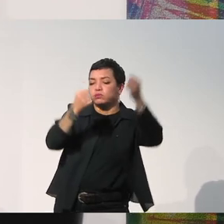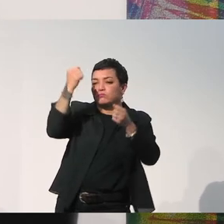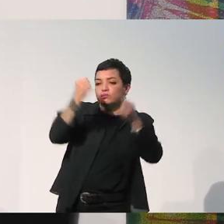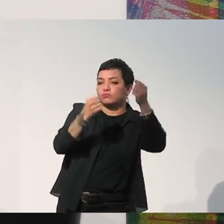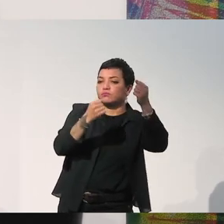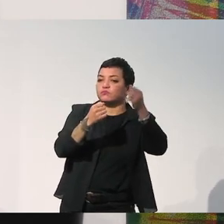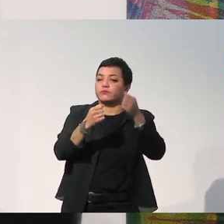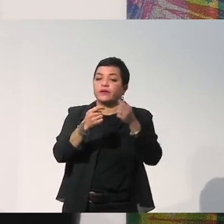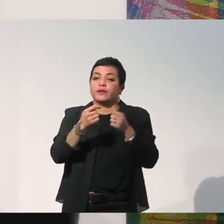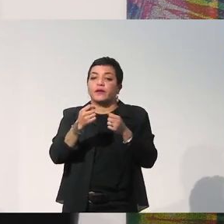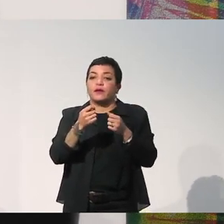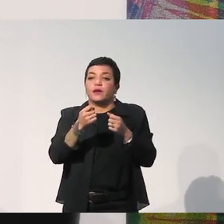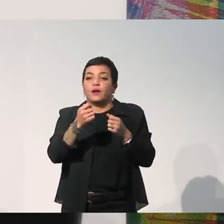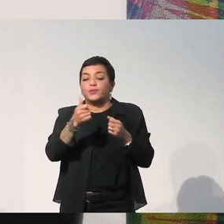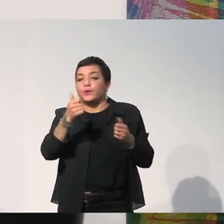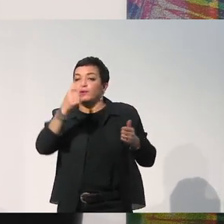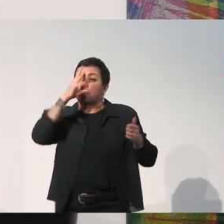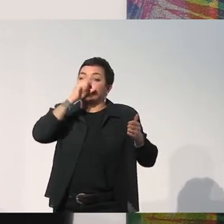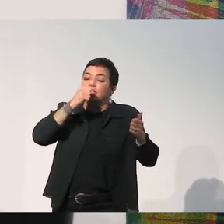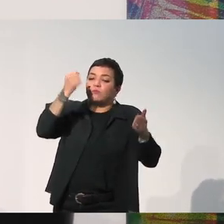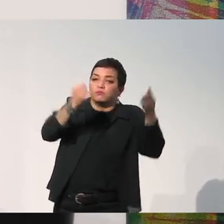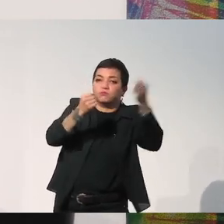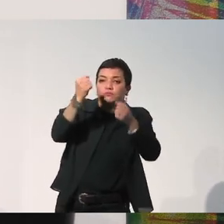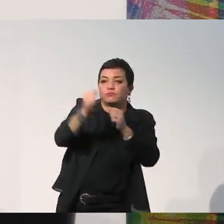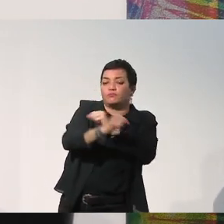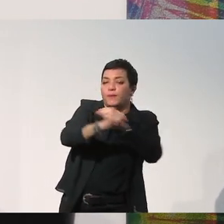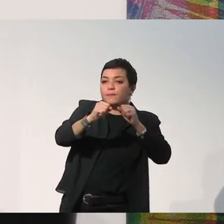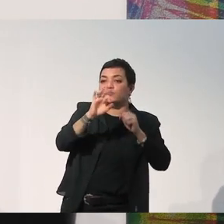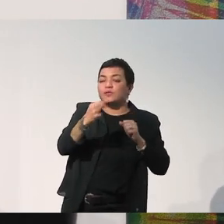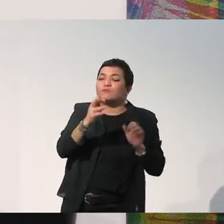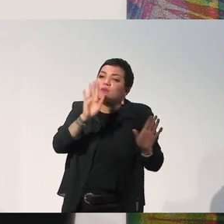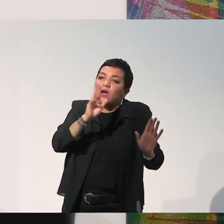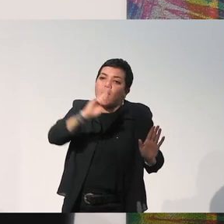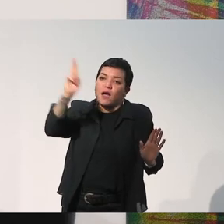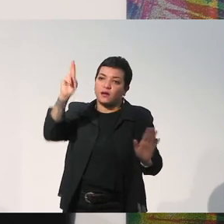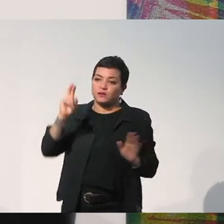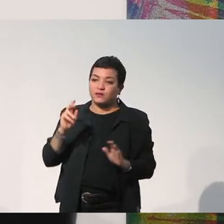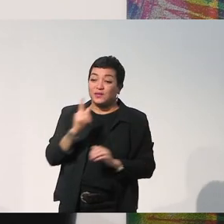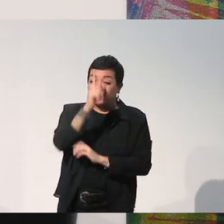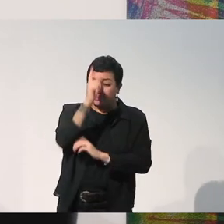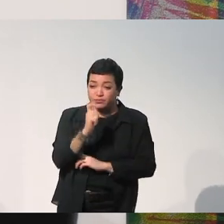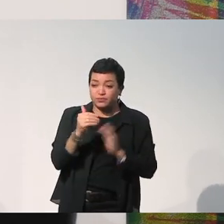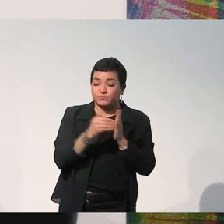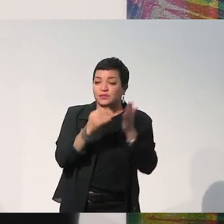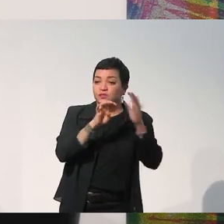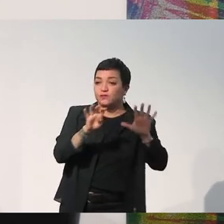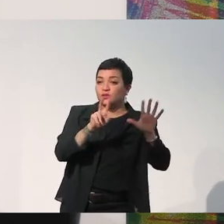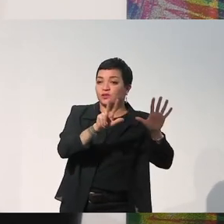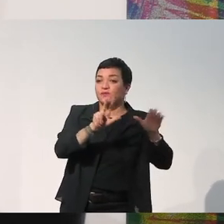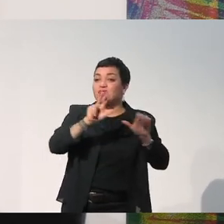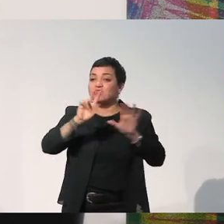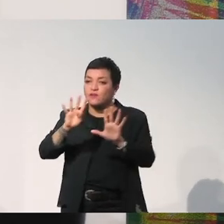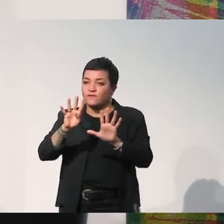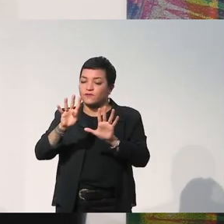et arbitraires, mais c'était quand même très rare. En revanche, à partir de 89, de mars 89, lorsque le général